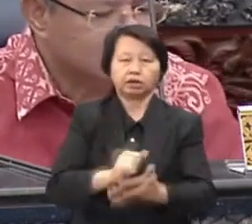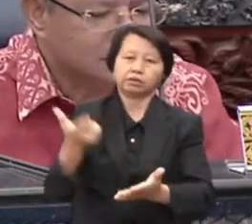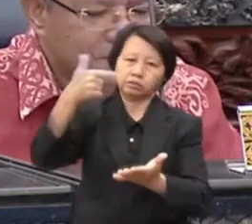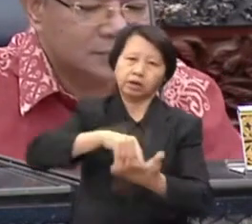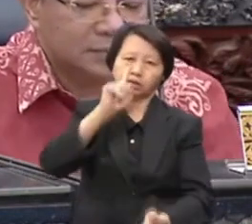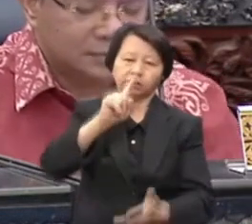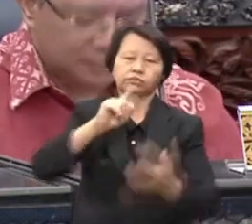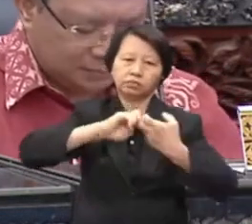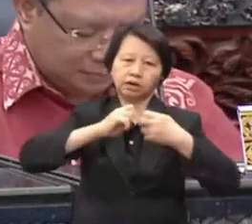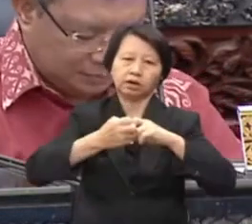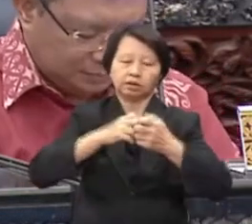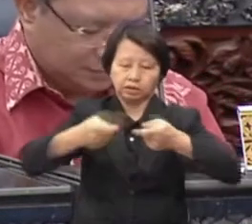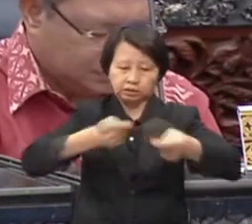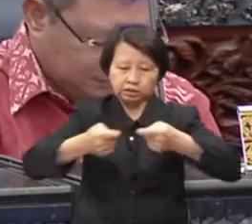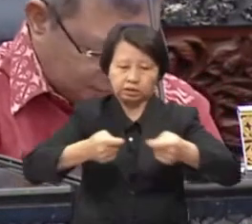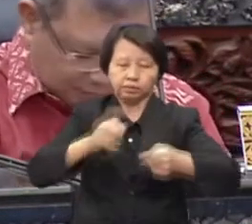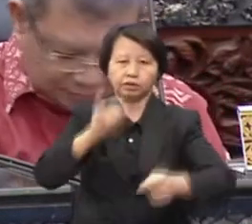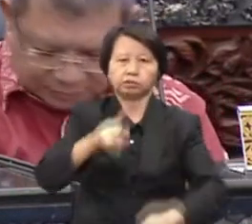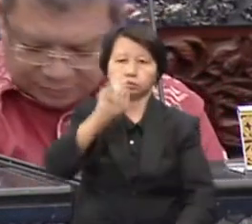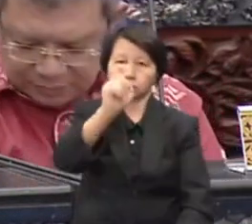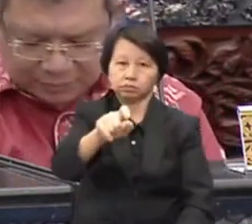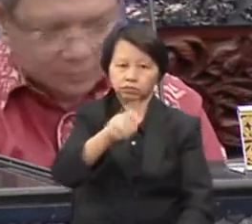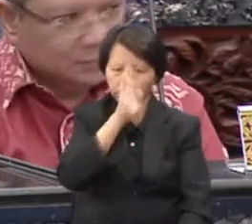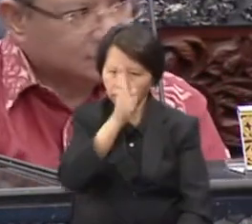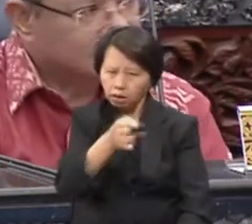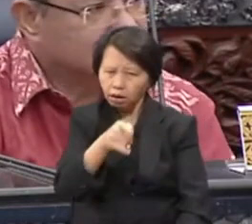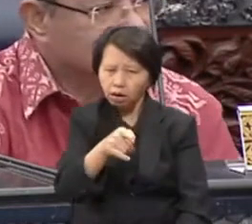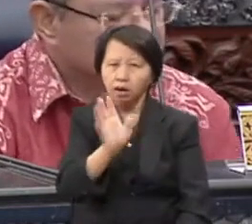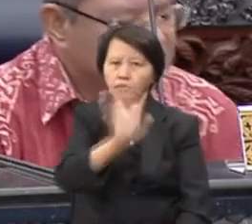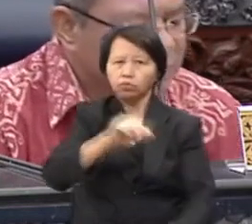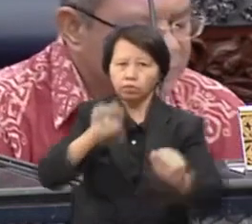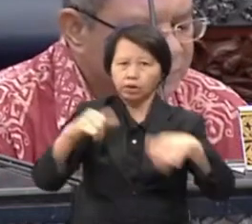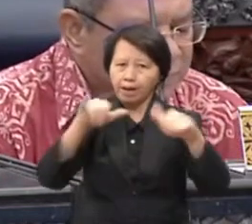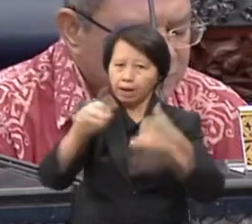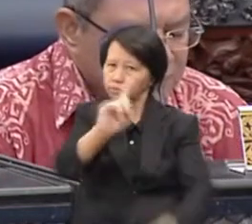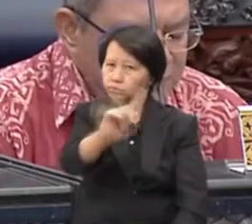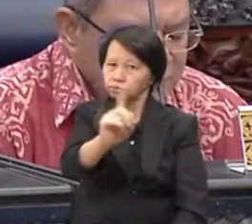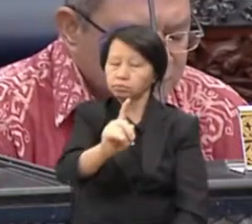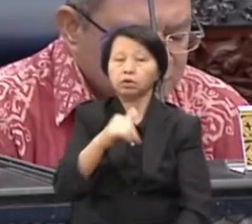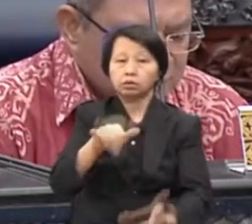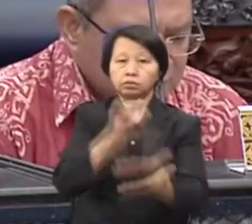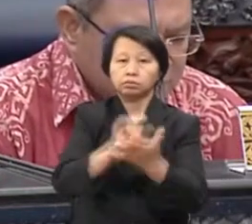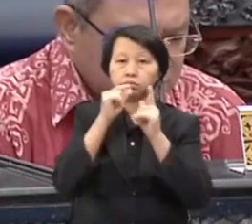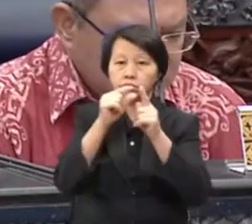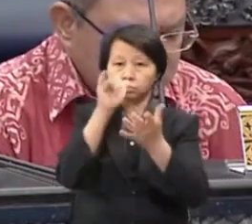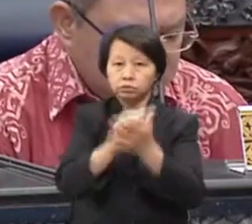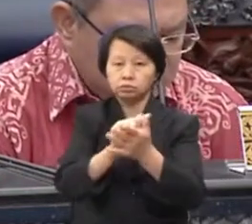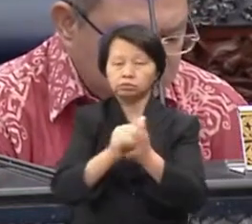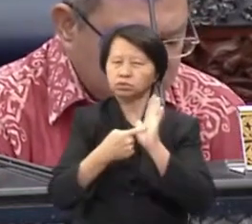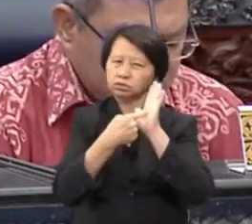lagi isu tabir urus yang perlu diberi perhatian ini bukan perkawinan boleh main-main kenyataan sedemikian